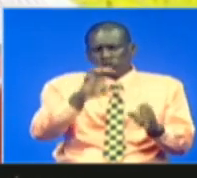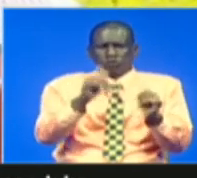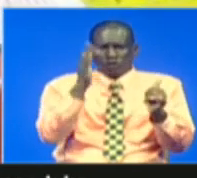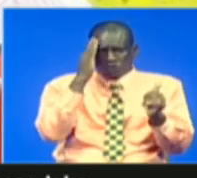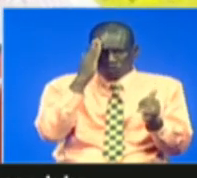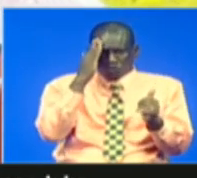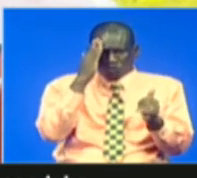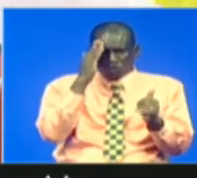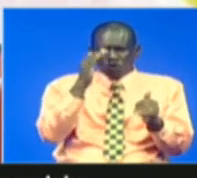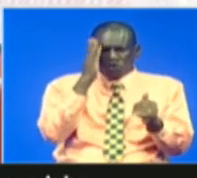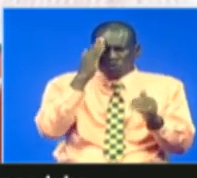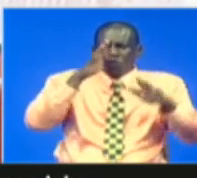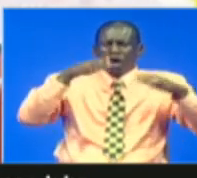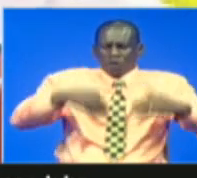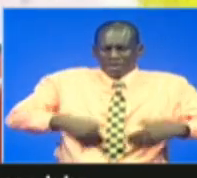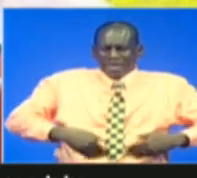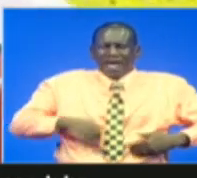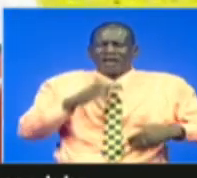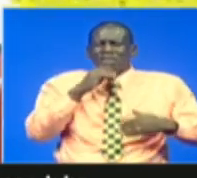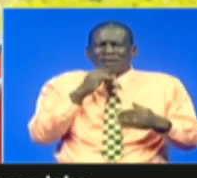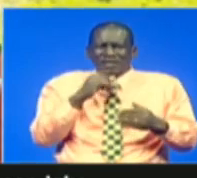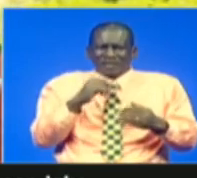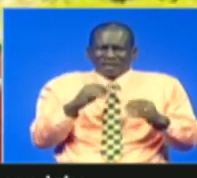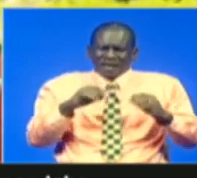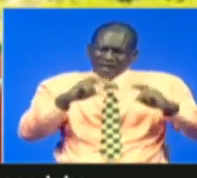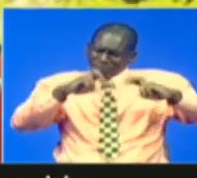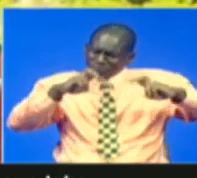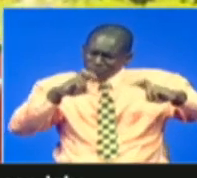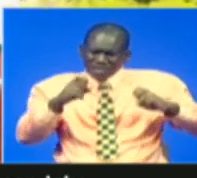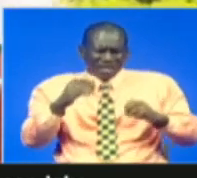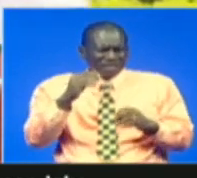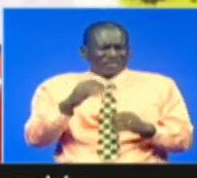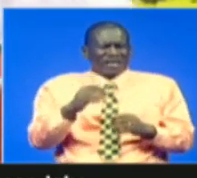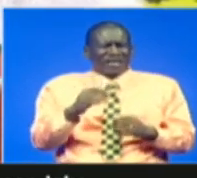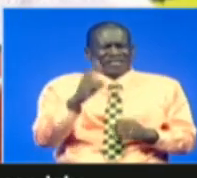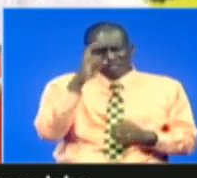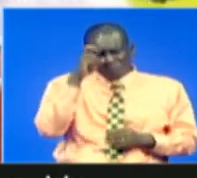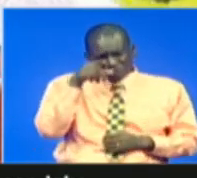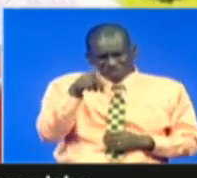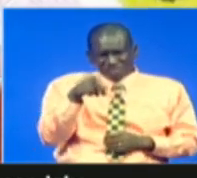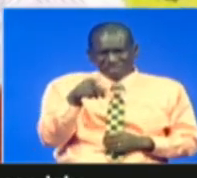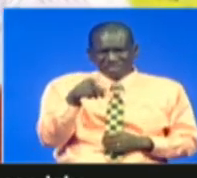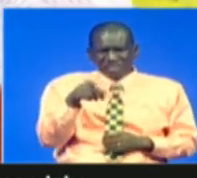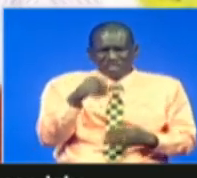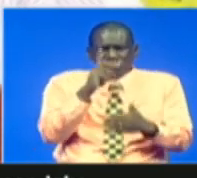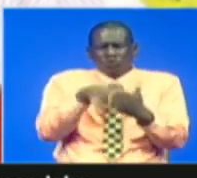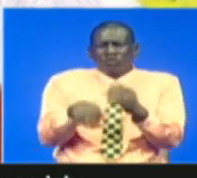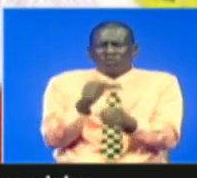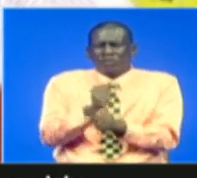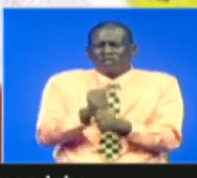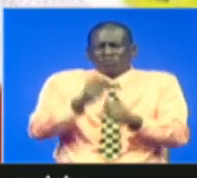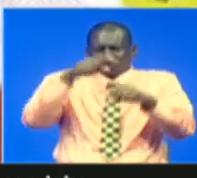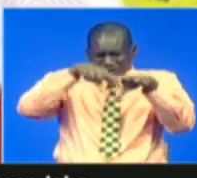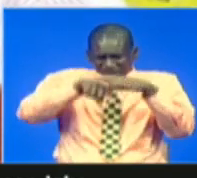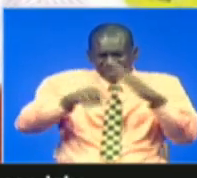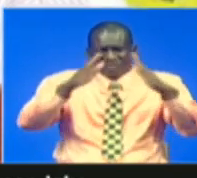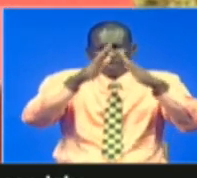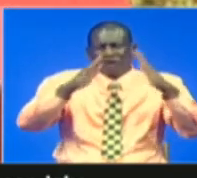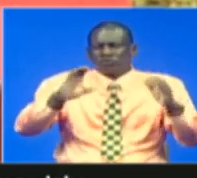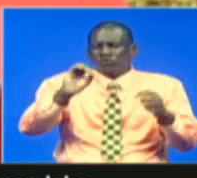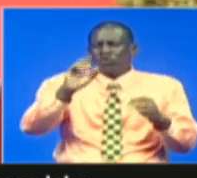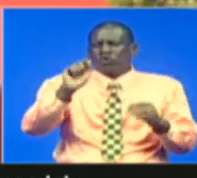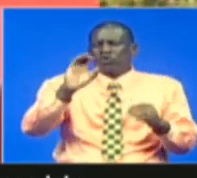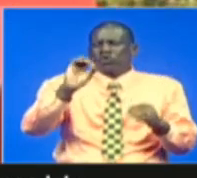are curious. So we suspect that this curiosity could be the one which made him to go out.